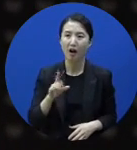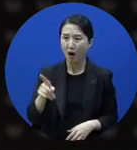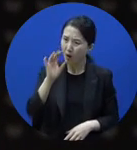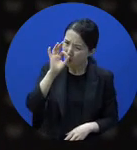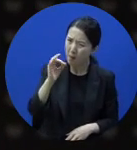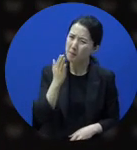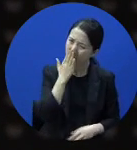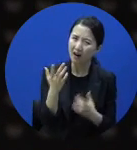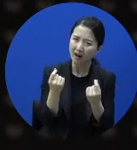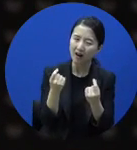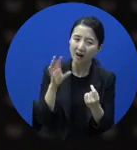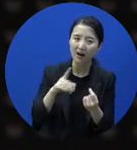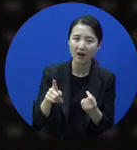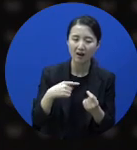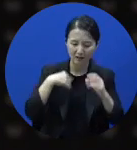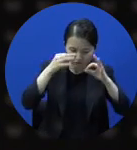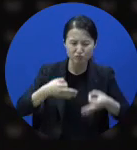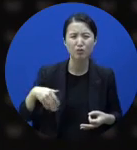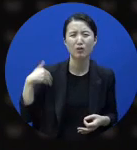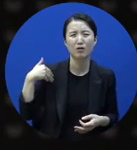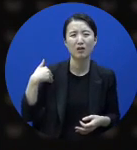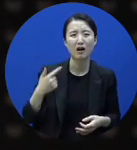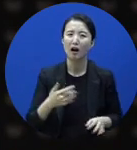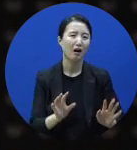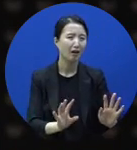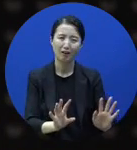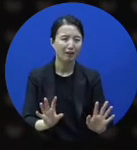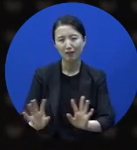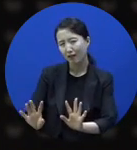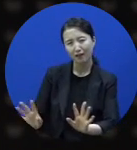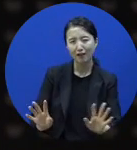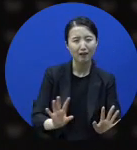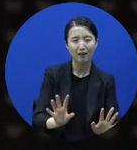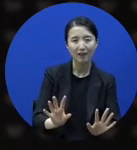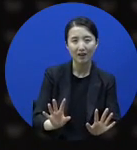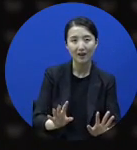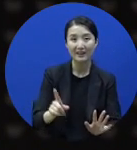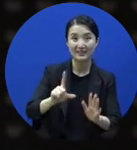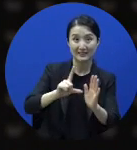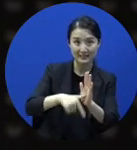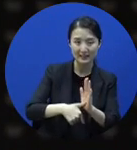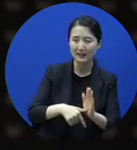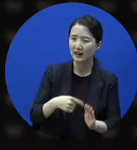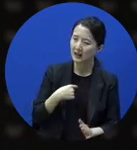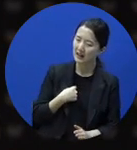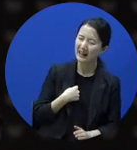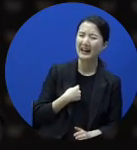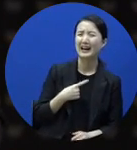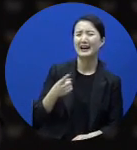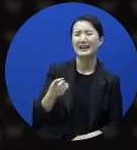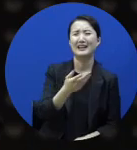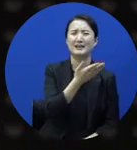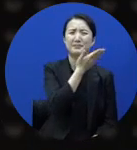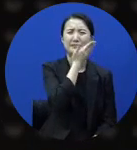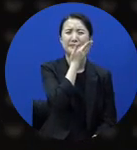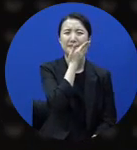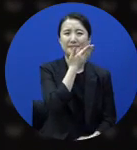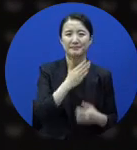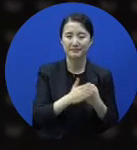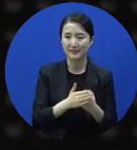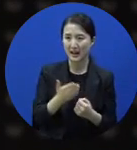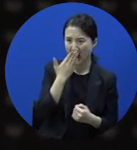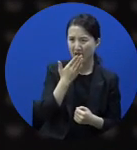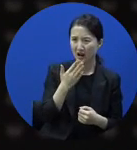어떤 그 도전을 하면 얻는 결과들이 저는 눈에 보이니까 가능하면 이제 정말 능력이